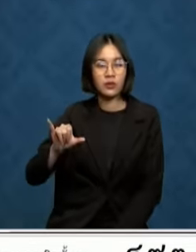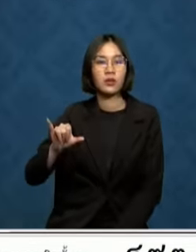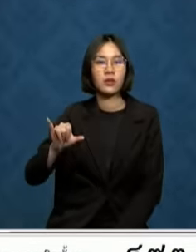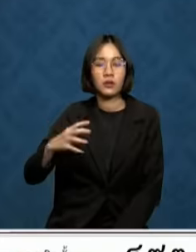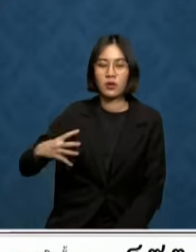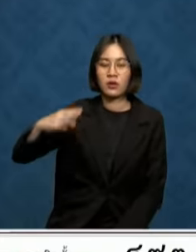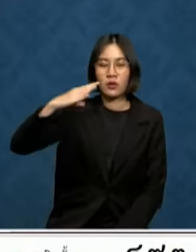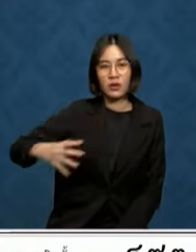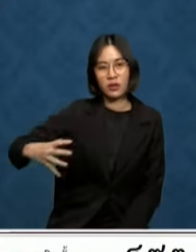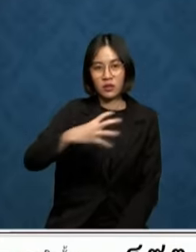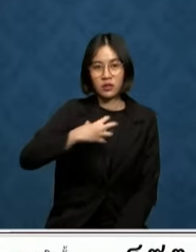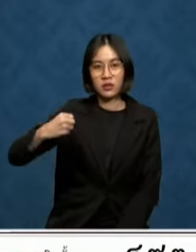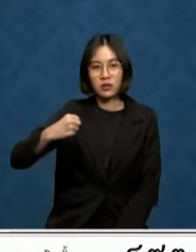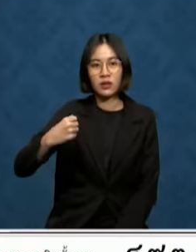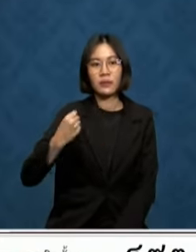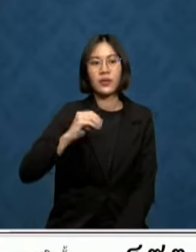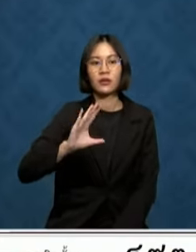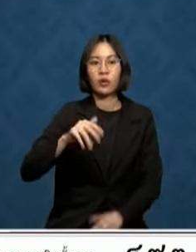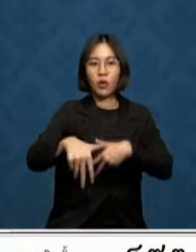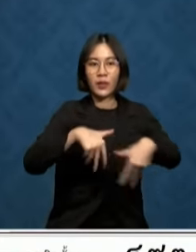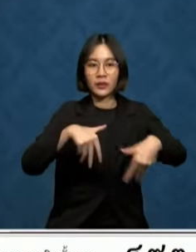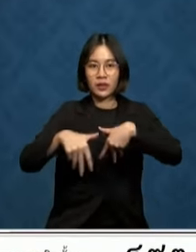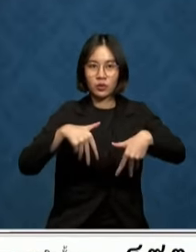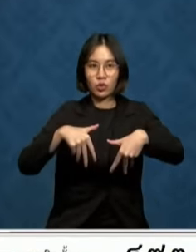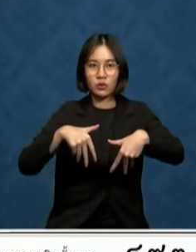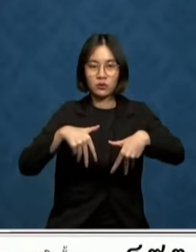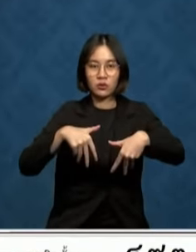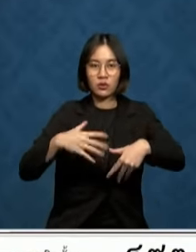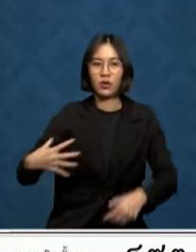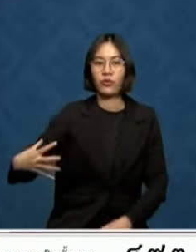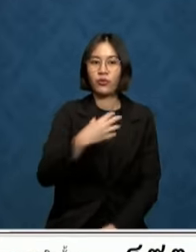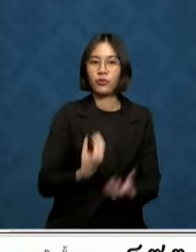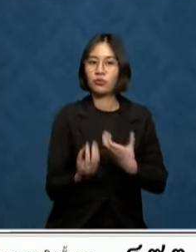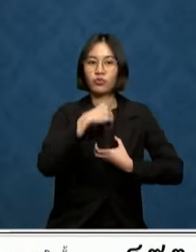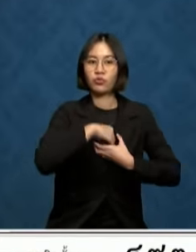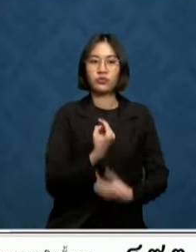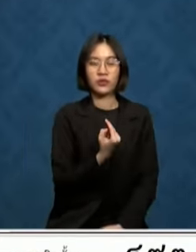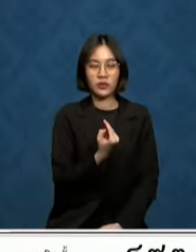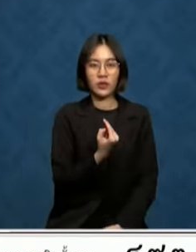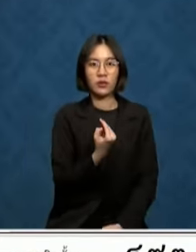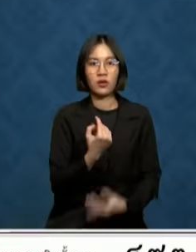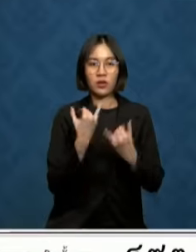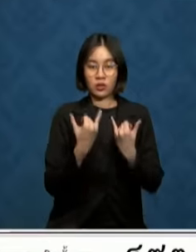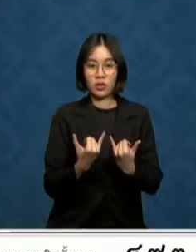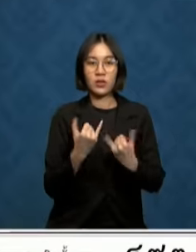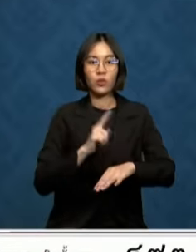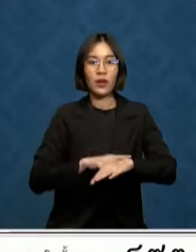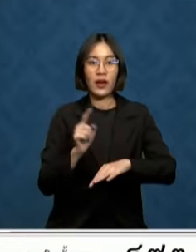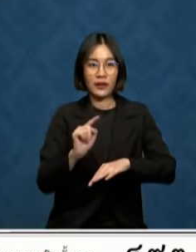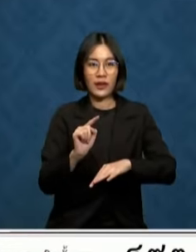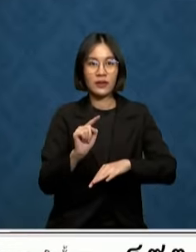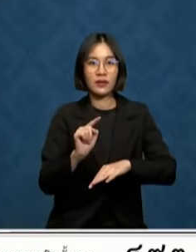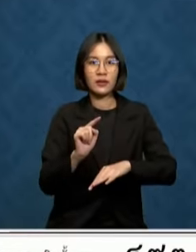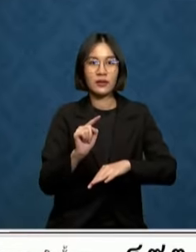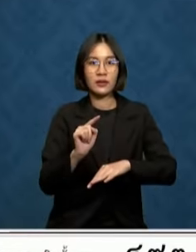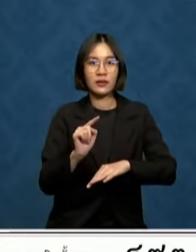ี่ยึดอำนาจสูงสุไปจากปวงชนชาวไทยมาเป็ของตนเองจะได้ถึงเวลาที่จะ